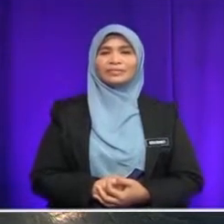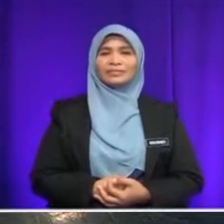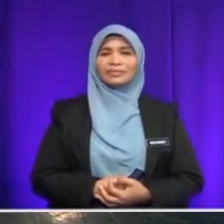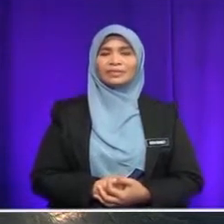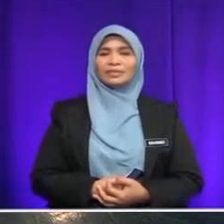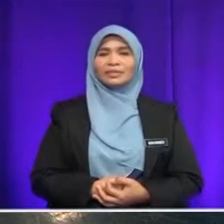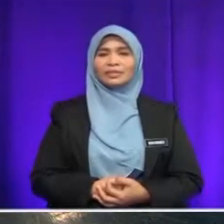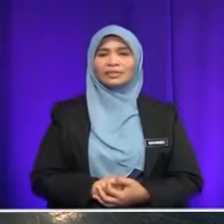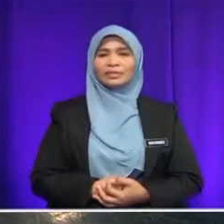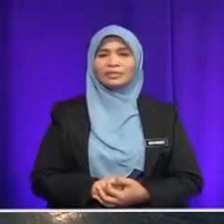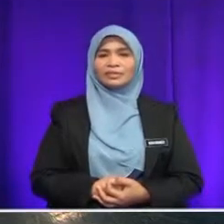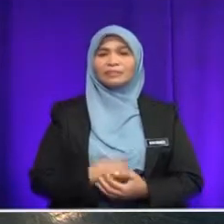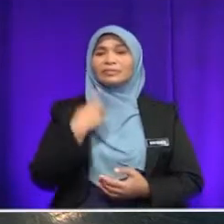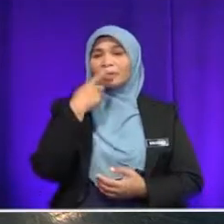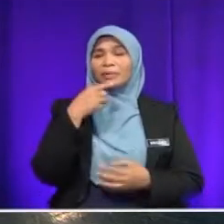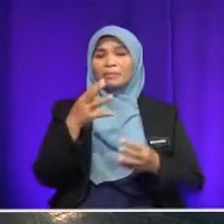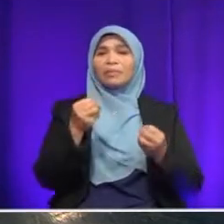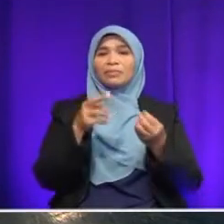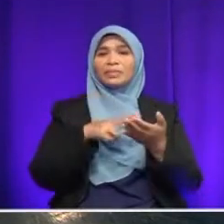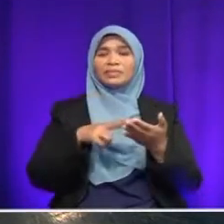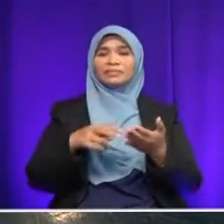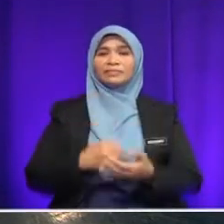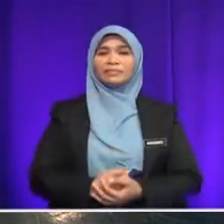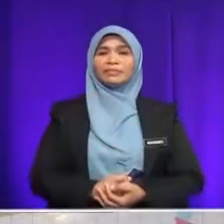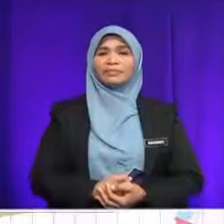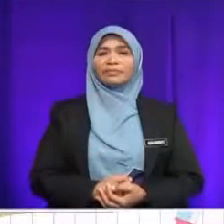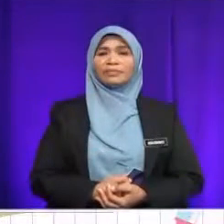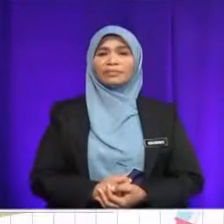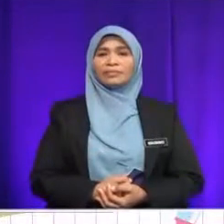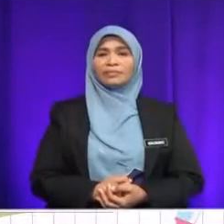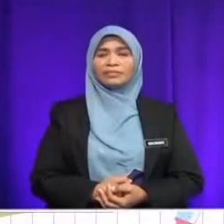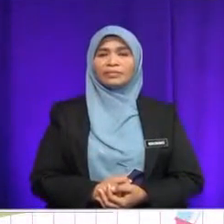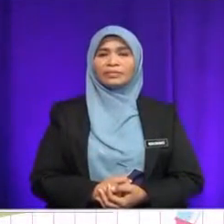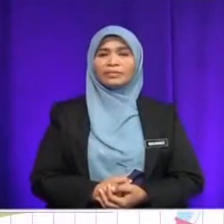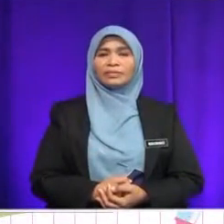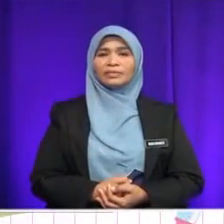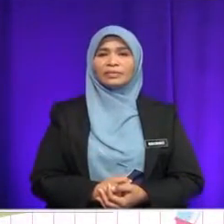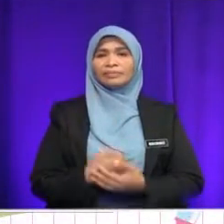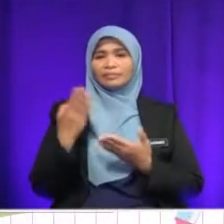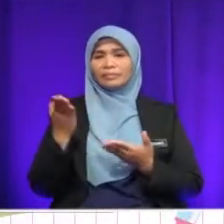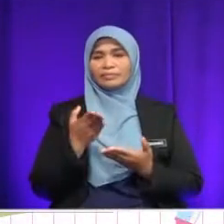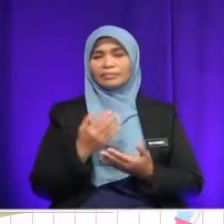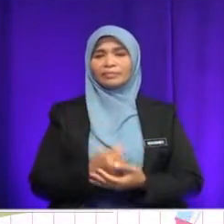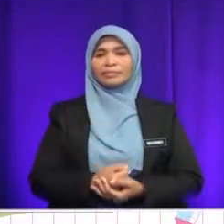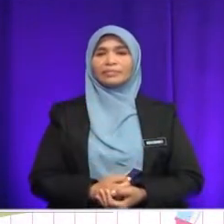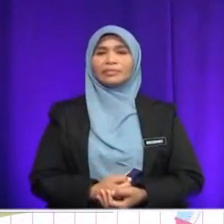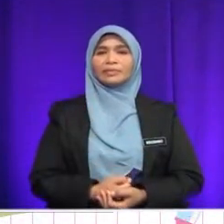Okay. Baik. Siapa nak baca dahulu? Okey, Darin, silakan.